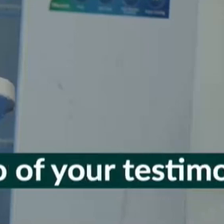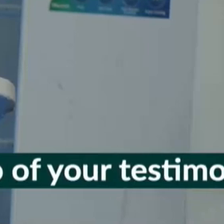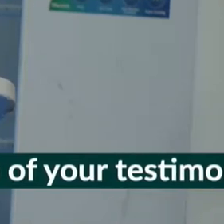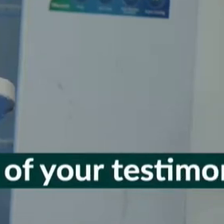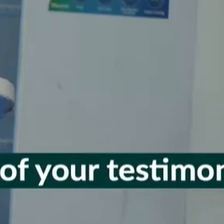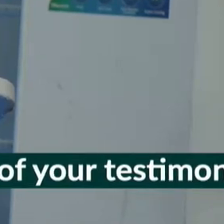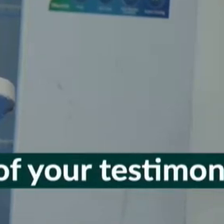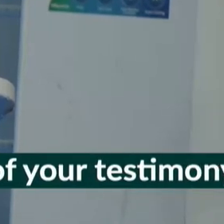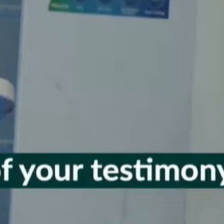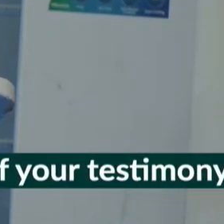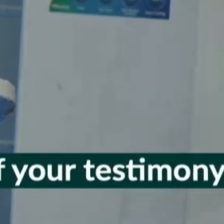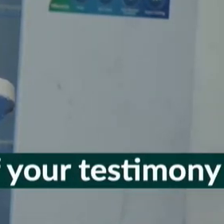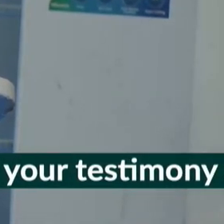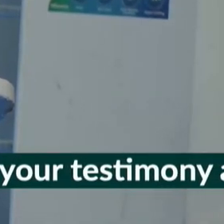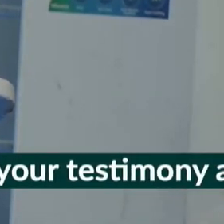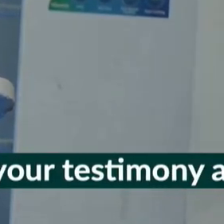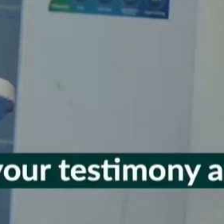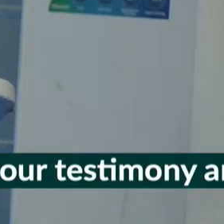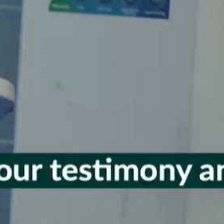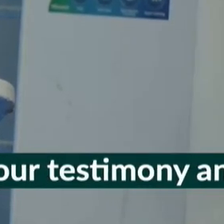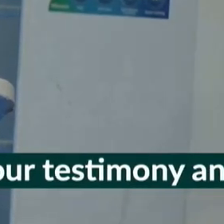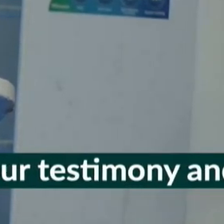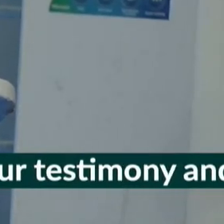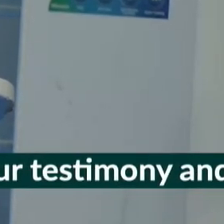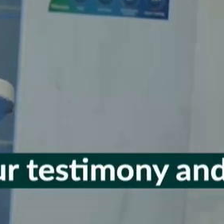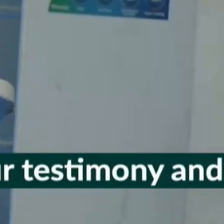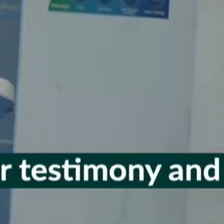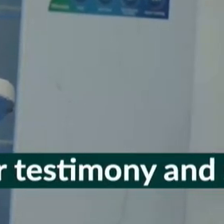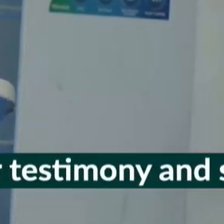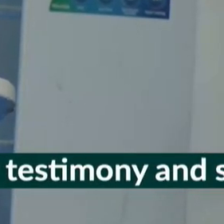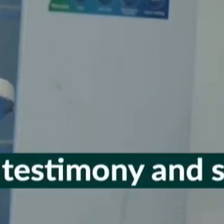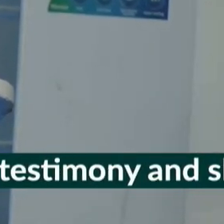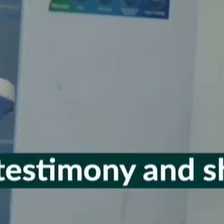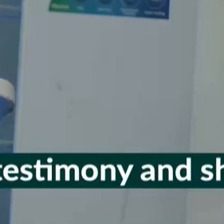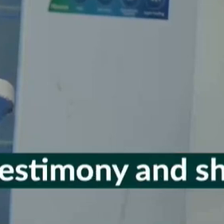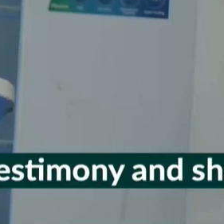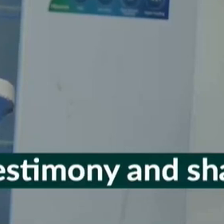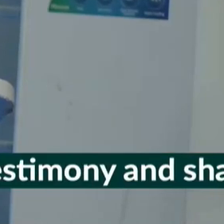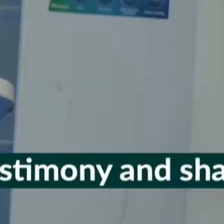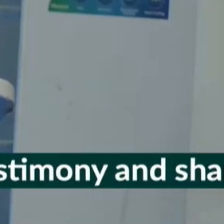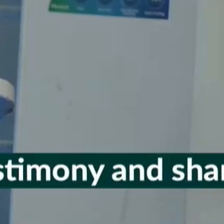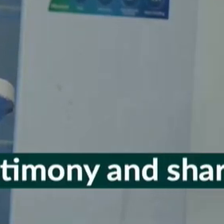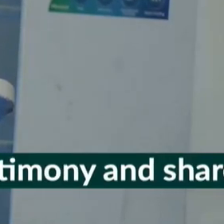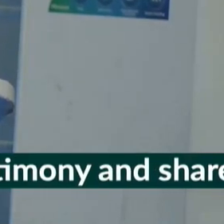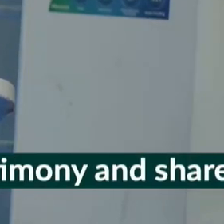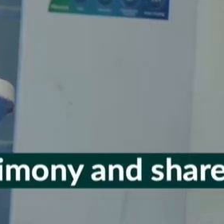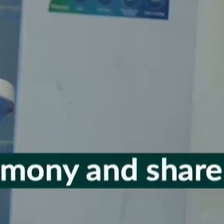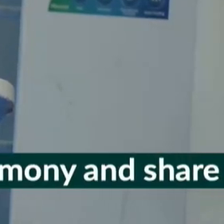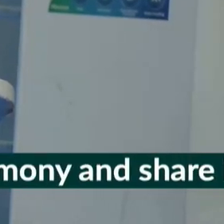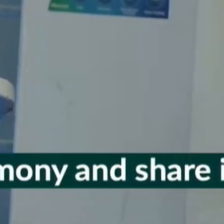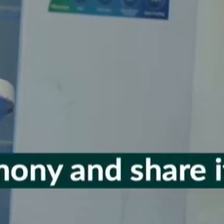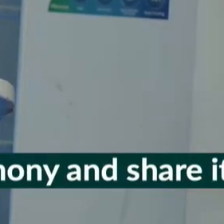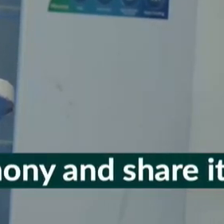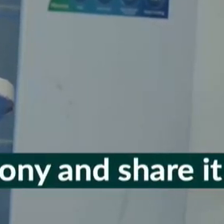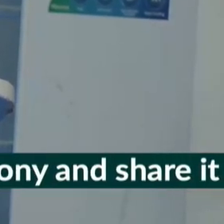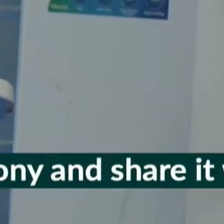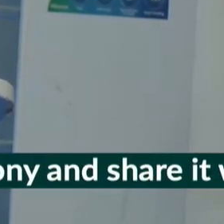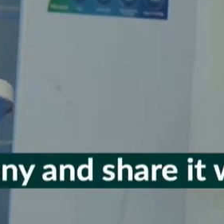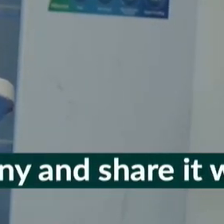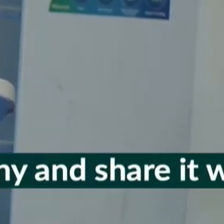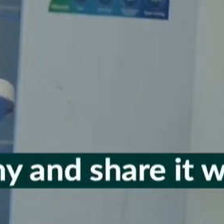soir. Et beaucoup de témoignages à écouter ce soir qui vont te réveiller. Comme tu écoutes ces